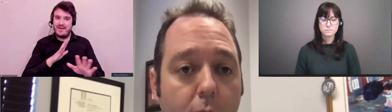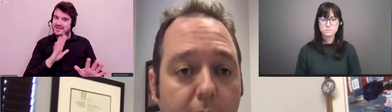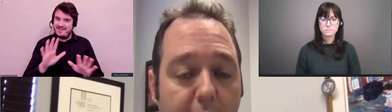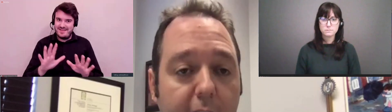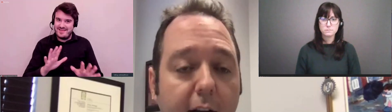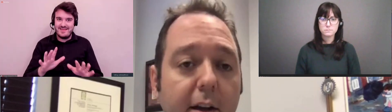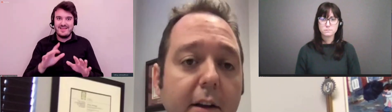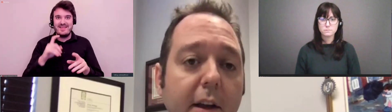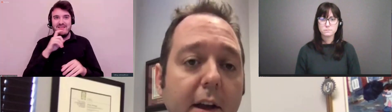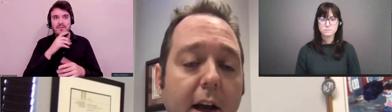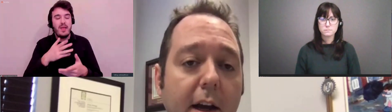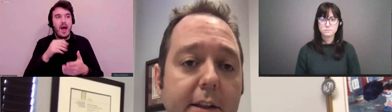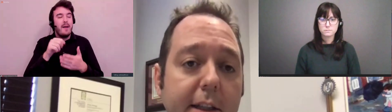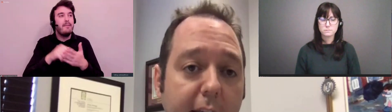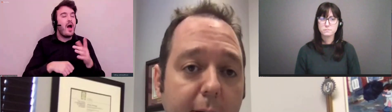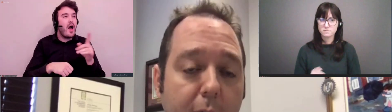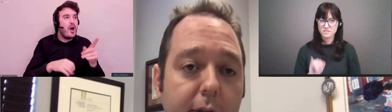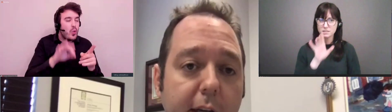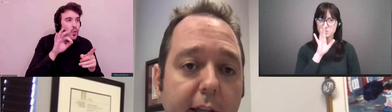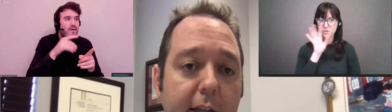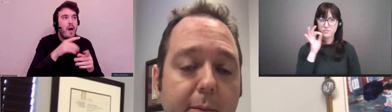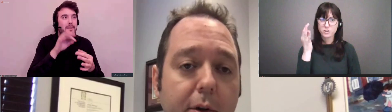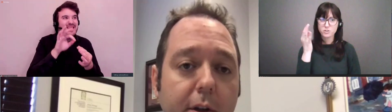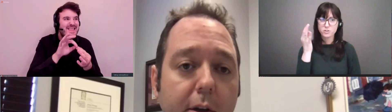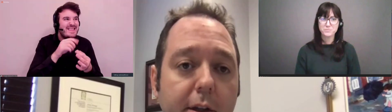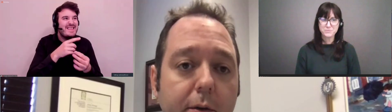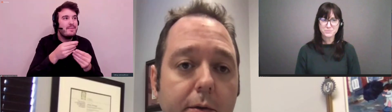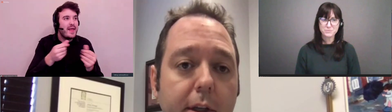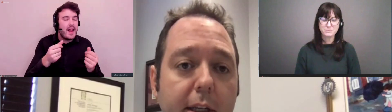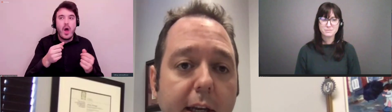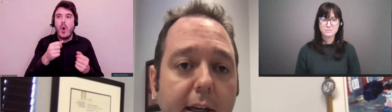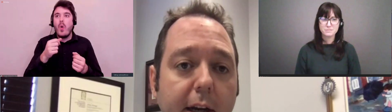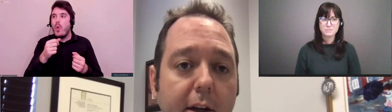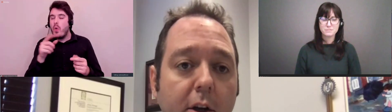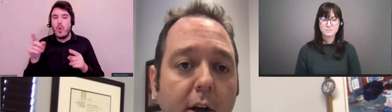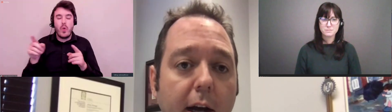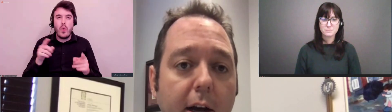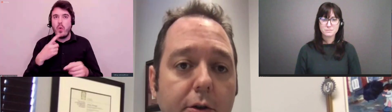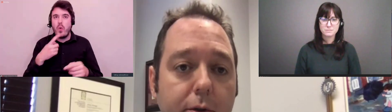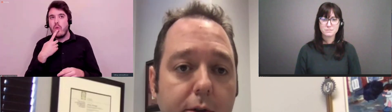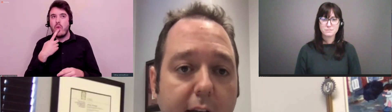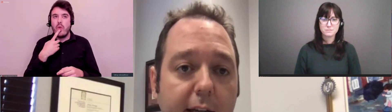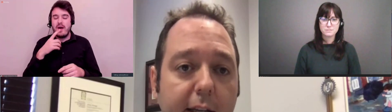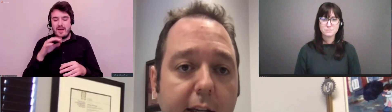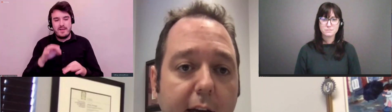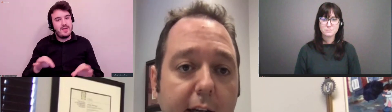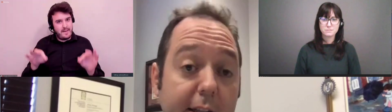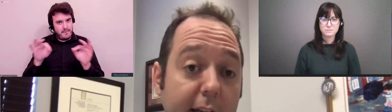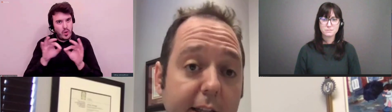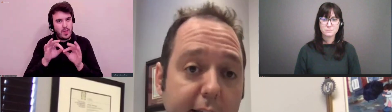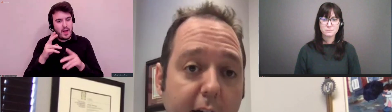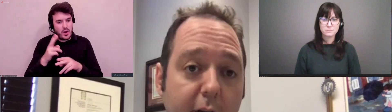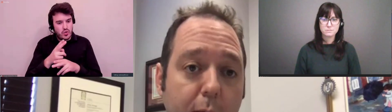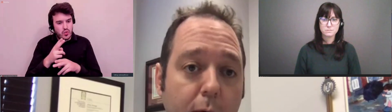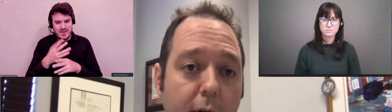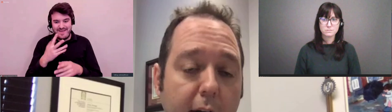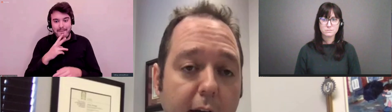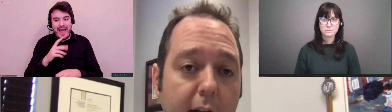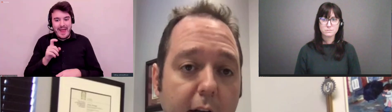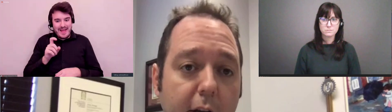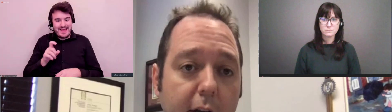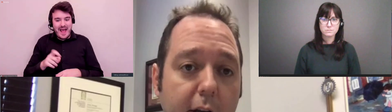de trouver cet équipement, c'est très important d'utiliser juste ça que c'est nécessaire